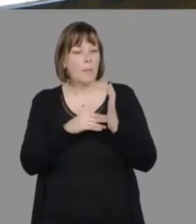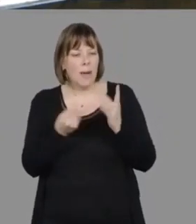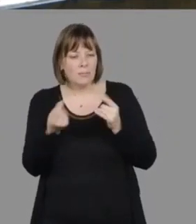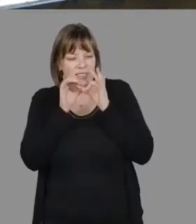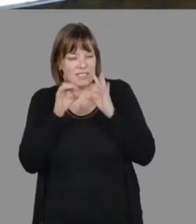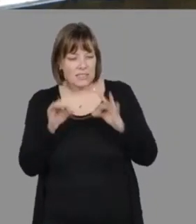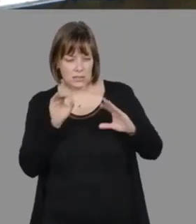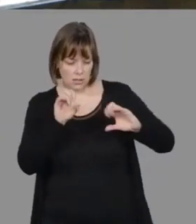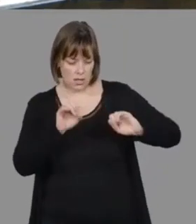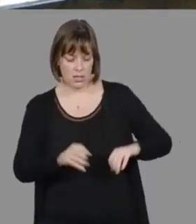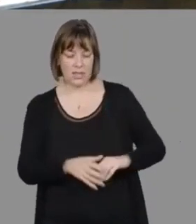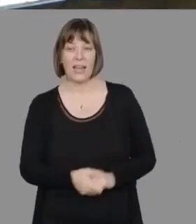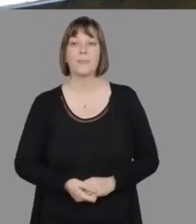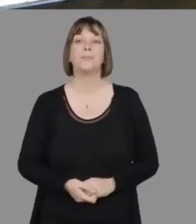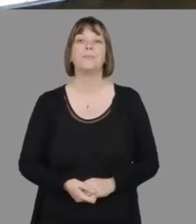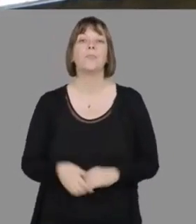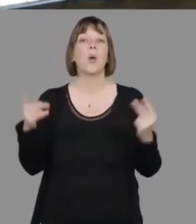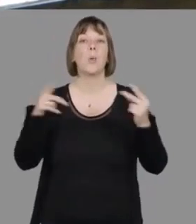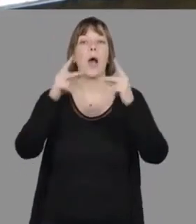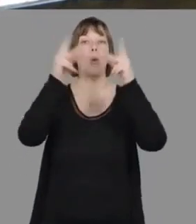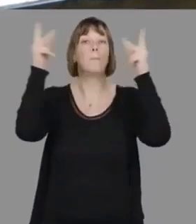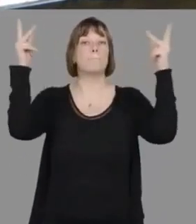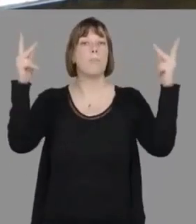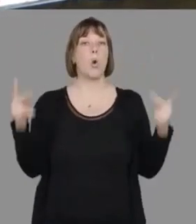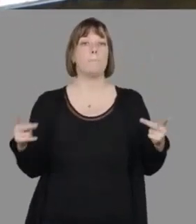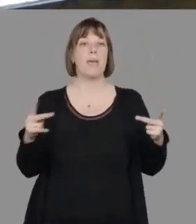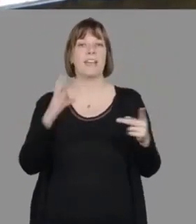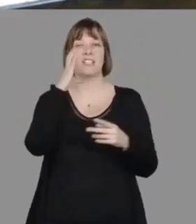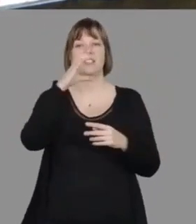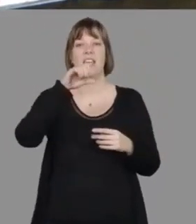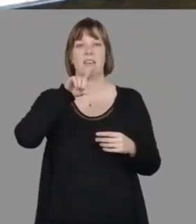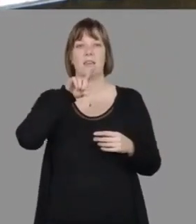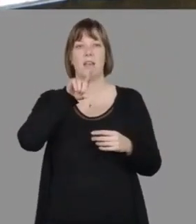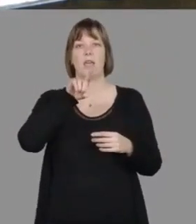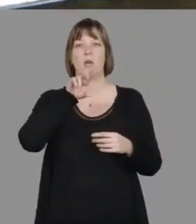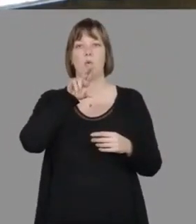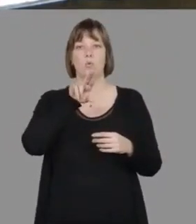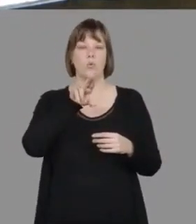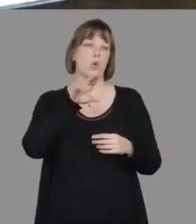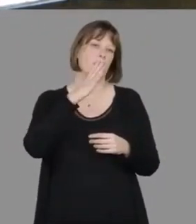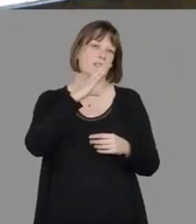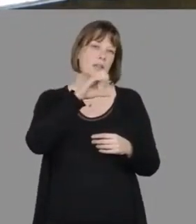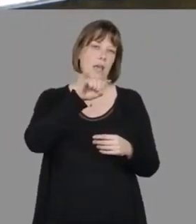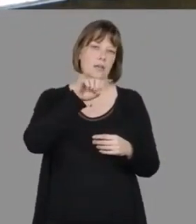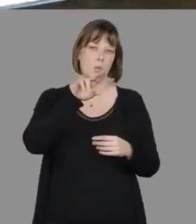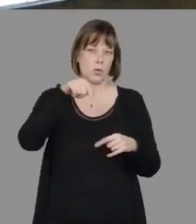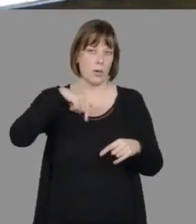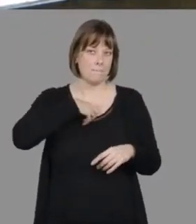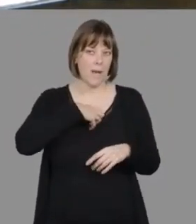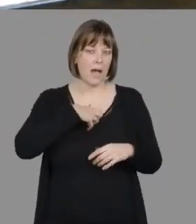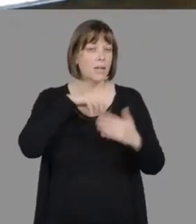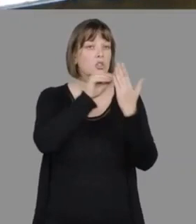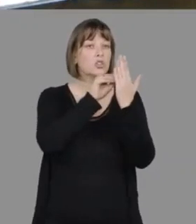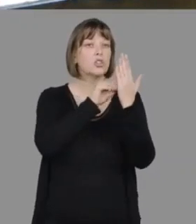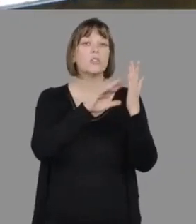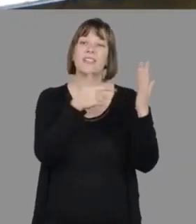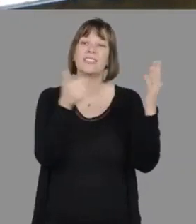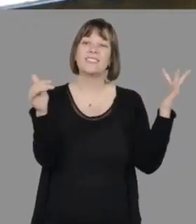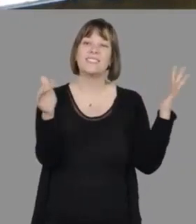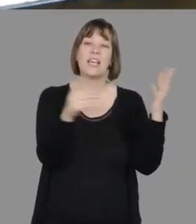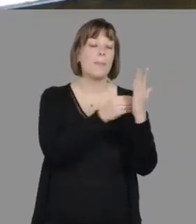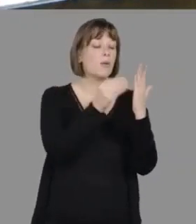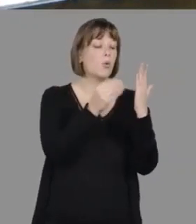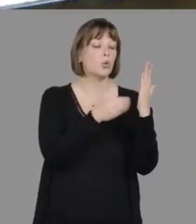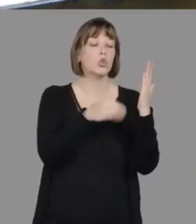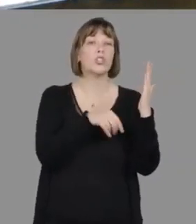eingehen. Weil auf der Homepage der Christlich-Sozialen Union in Bayern sammeln wir bis heute weiter Unterschriften gegen